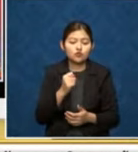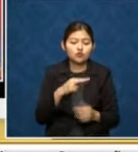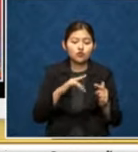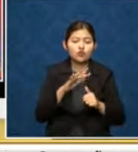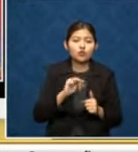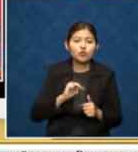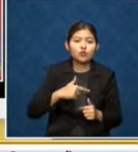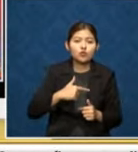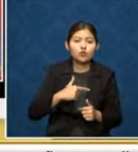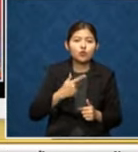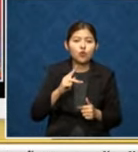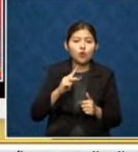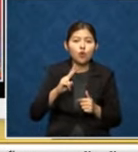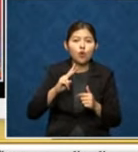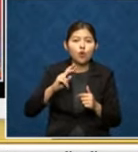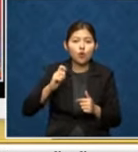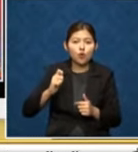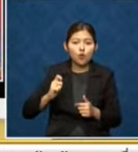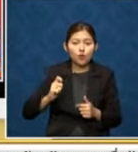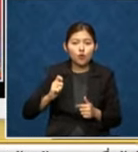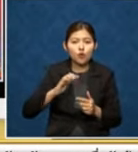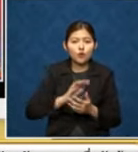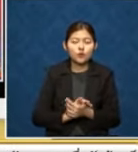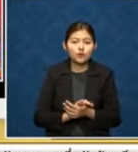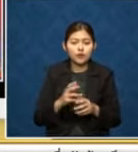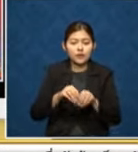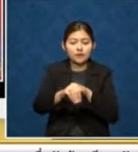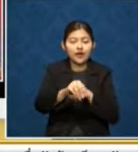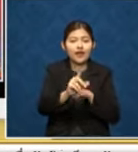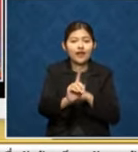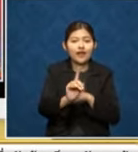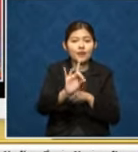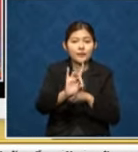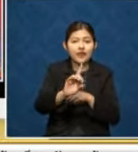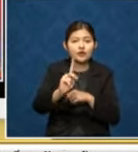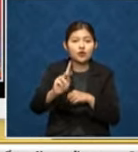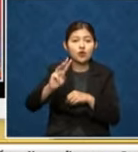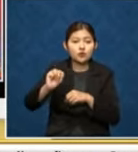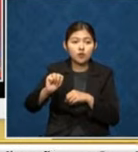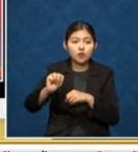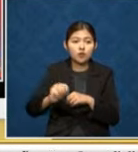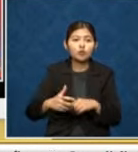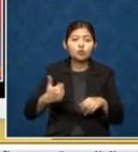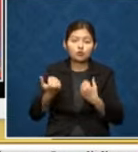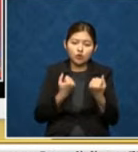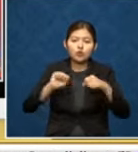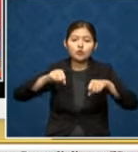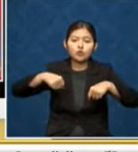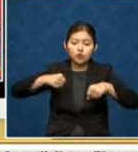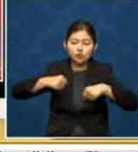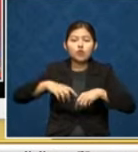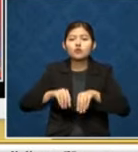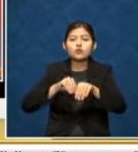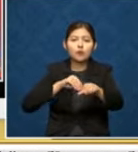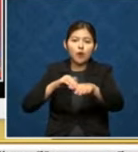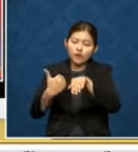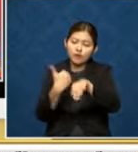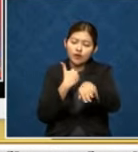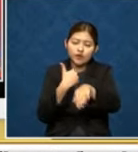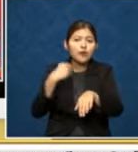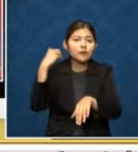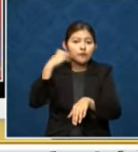ะอำเภอนากลางมีระยะทางประมาณ8กิโลครับเป็นเส้นทางที่ใช้สัญจรไปมาหลายหมู่บ้านเพื่อจะเข้าไปยัง